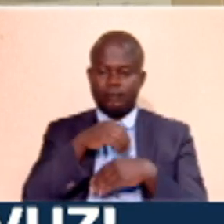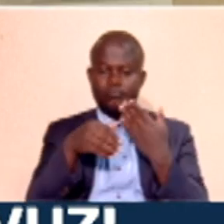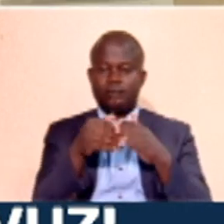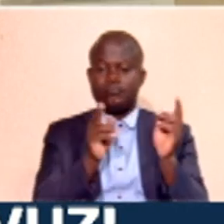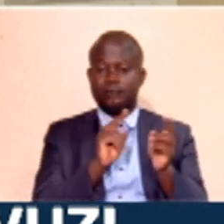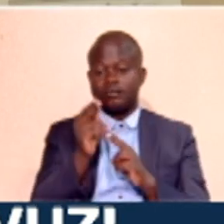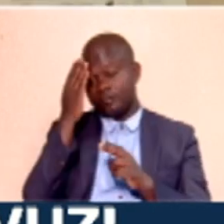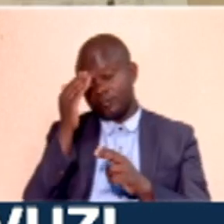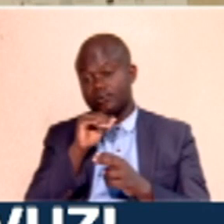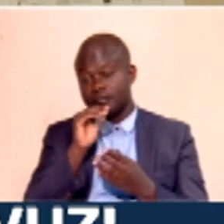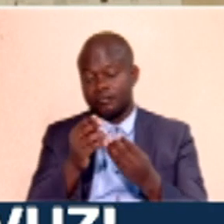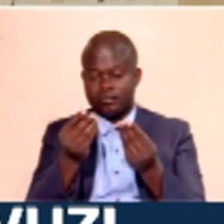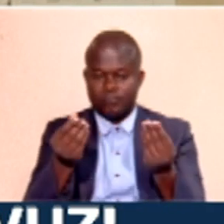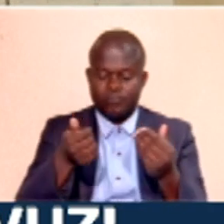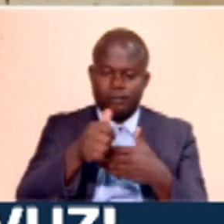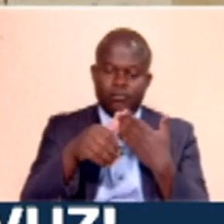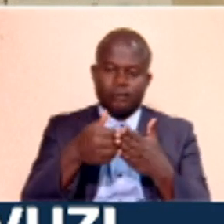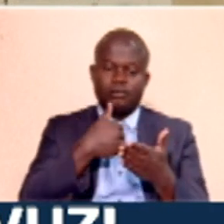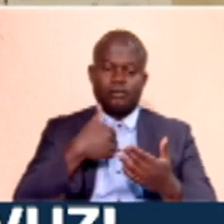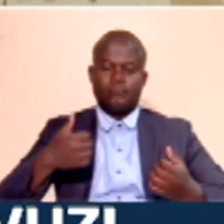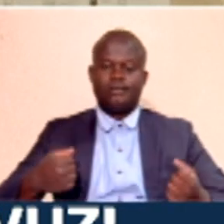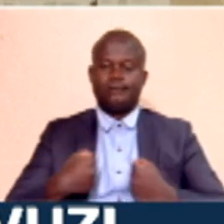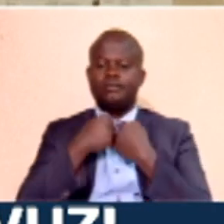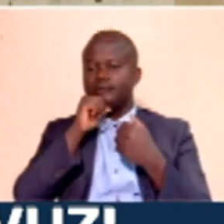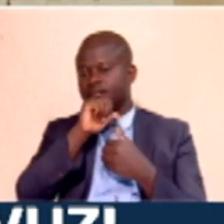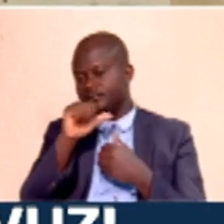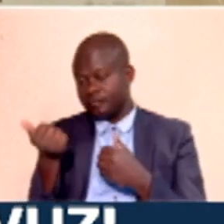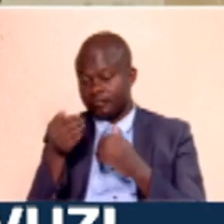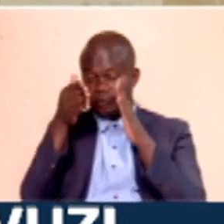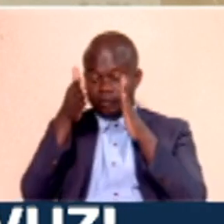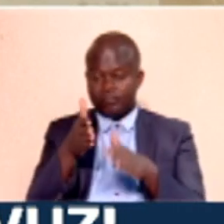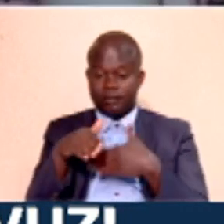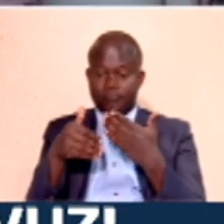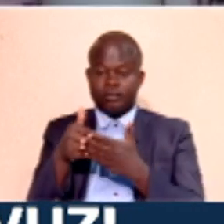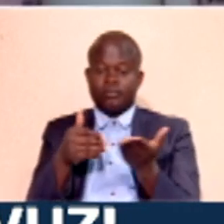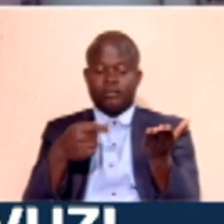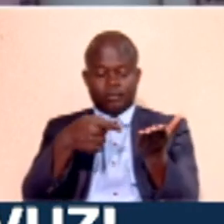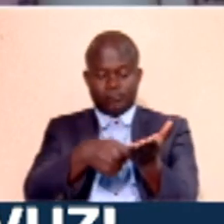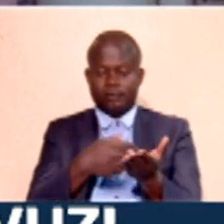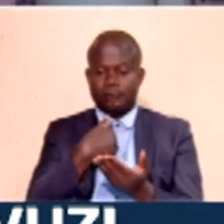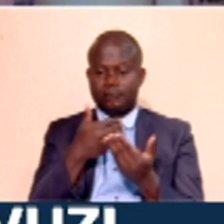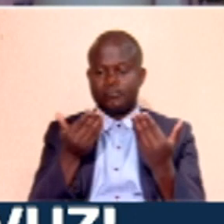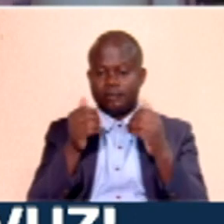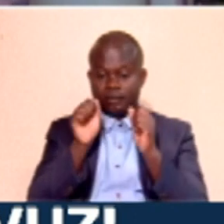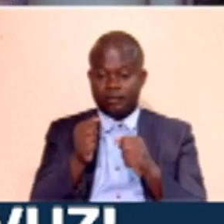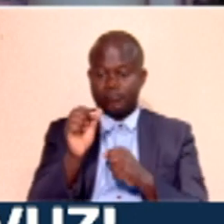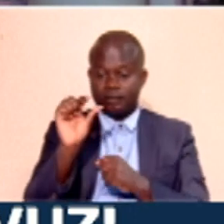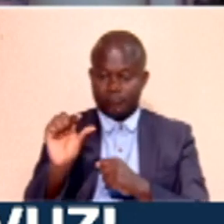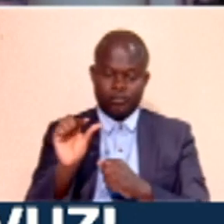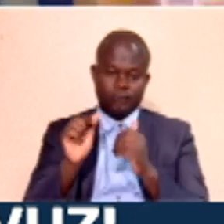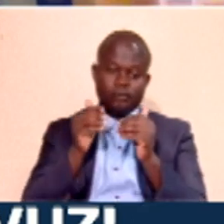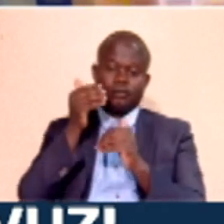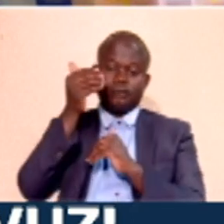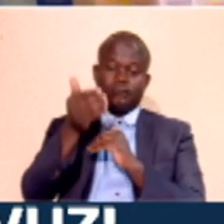zidakira. Ibyo rero icyo bigiraho ingaruka nta kindi ni uko wa muturage akoresha imfunguzo yari afite ushobora kuba ari na bukeya